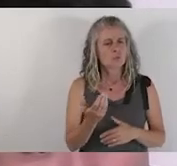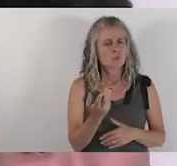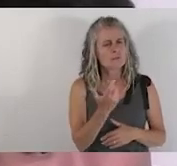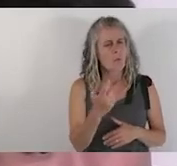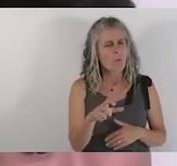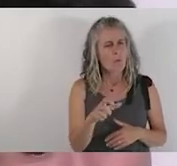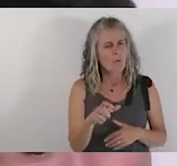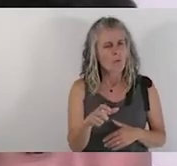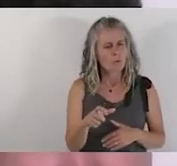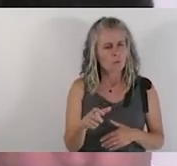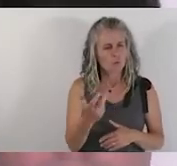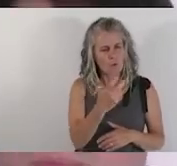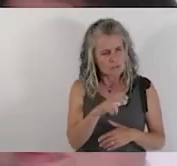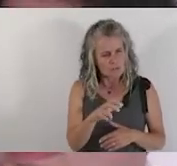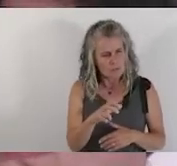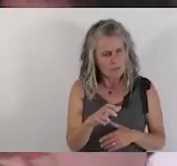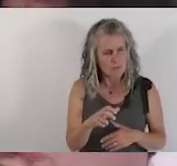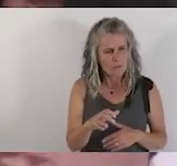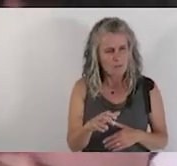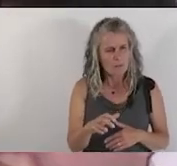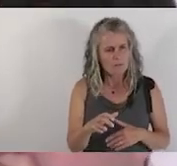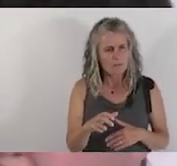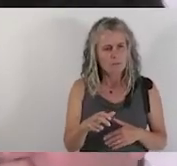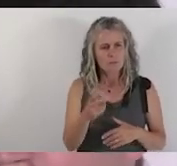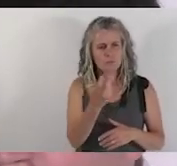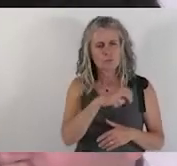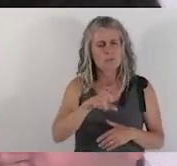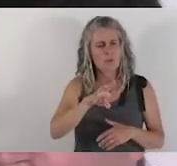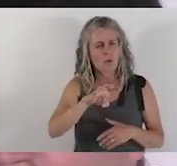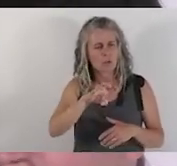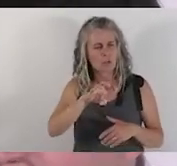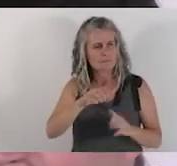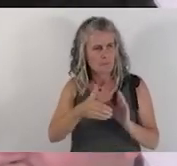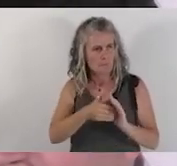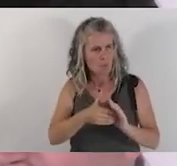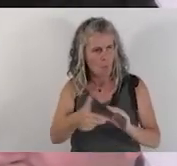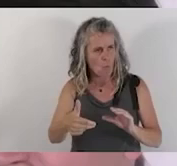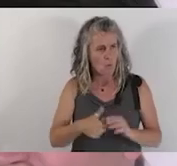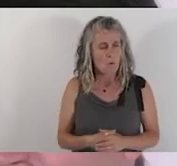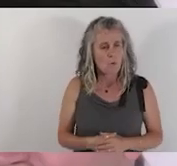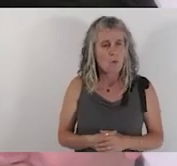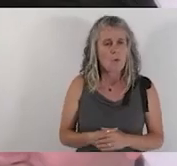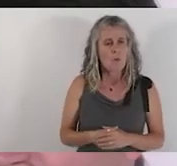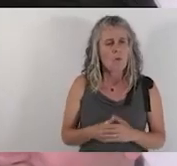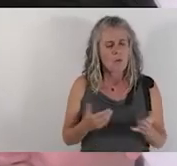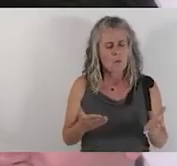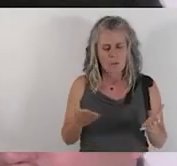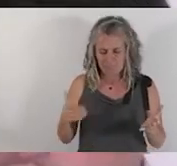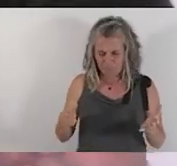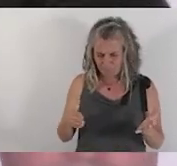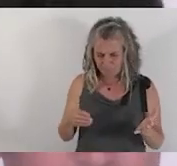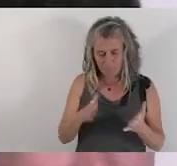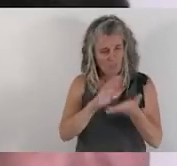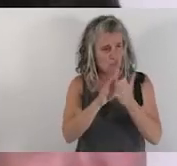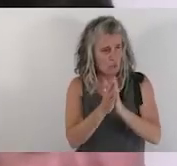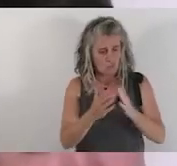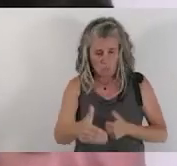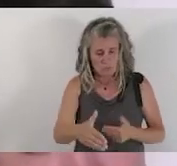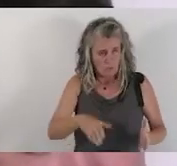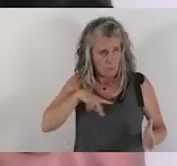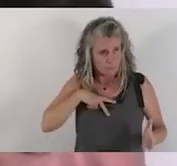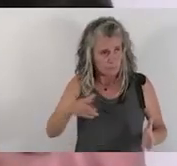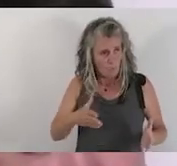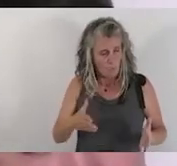la solidarité pour des quartiers prioritaires. Et dans notre secteur, il y a l'association Diaconane Protestante Marabane, 2000